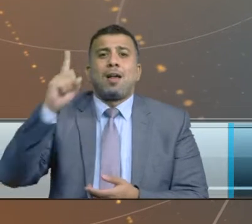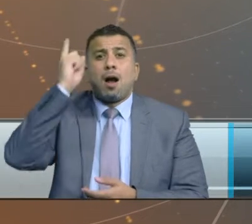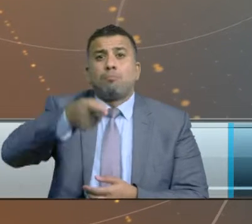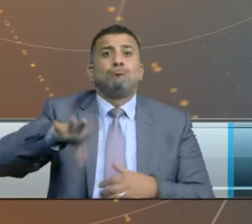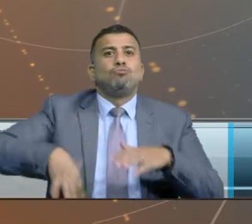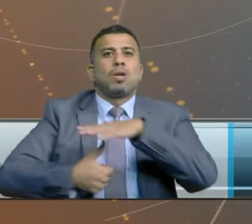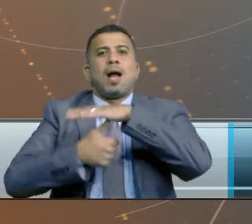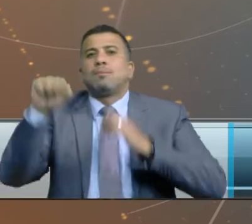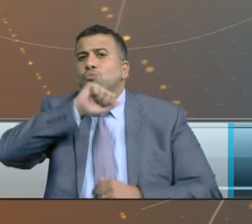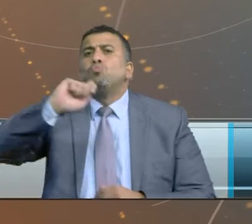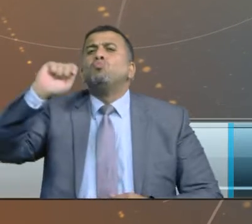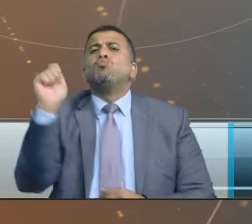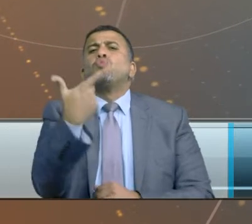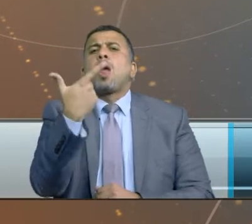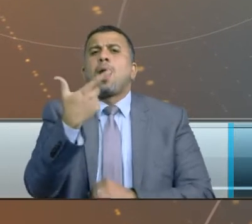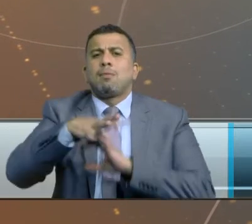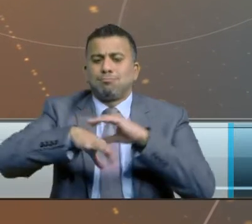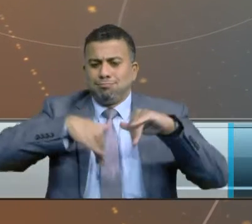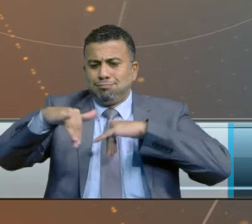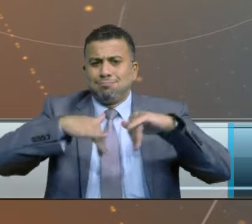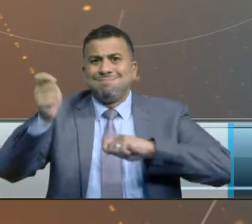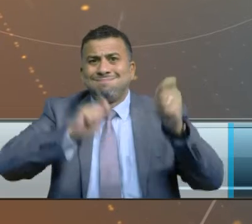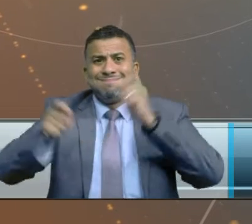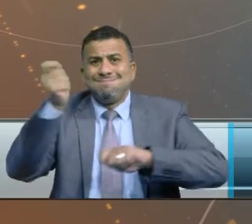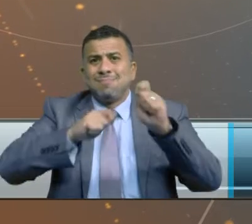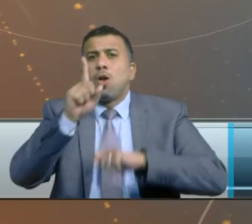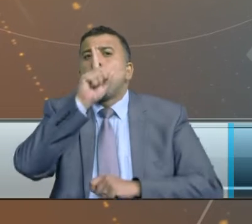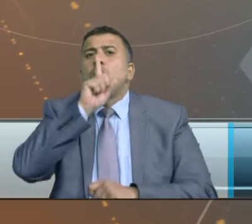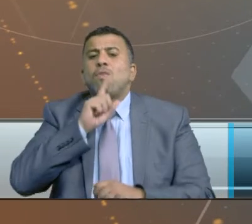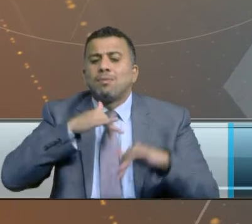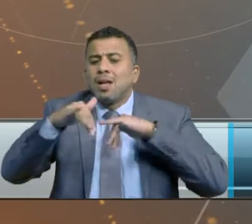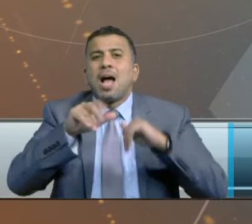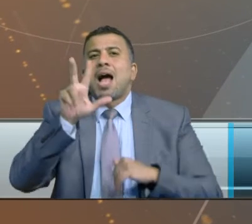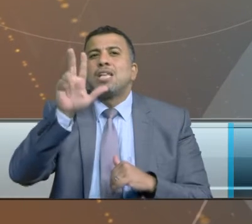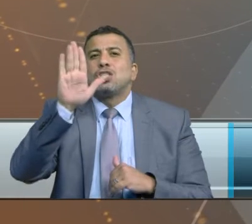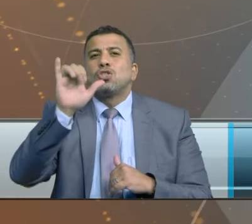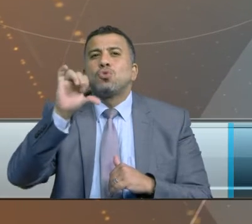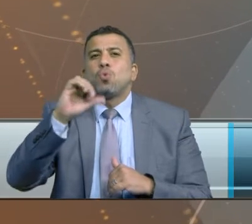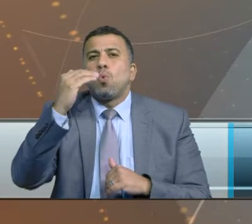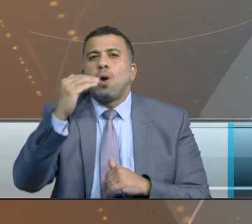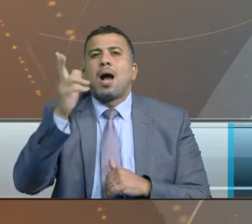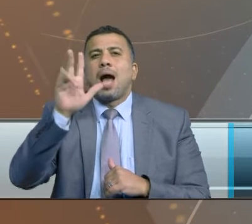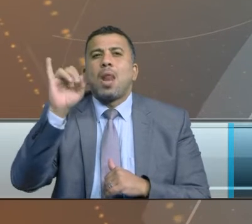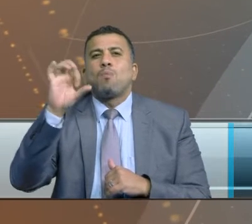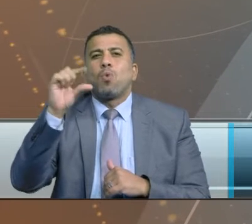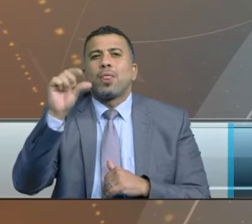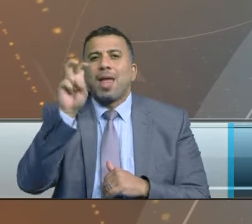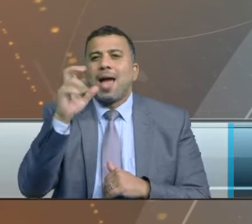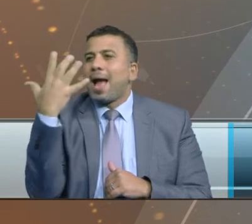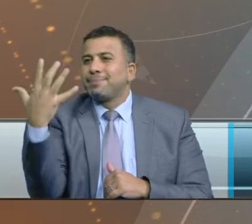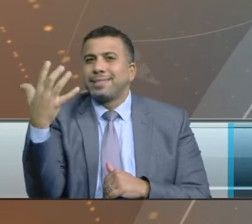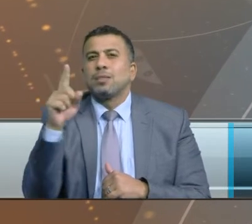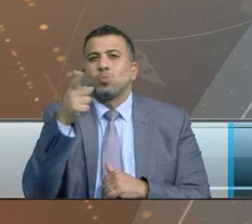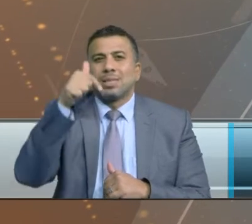صاحب السمو حاكم الشارقه بسرعه تنفيذ طريق خورفكان الى ضاحيه السيوح ومنطقتي المورده 65